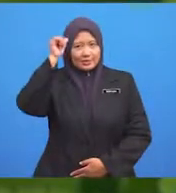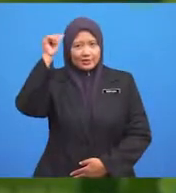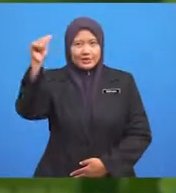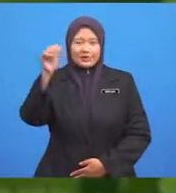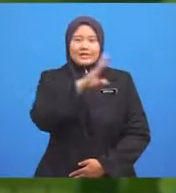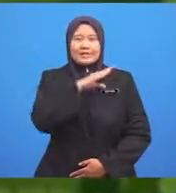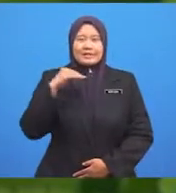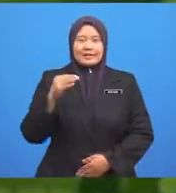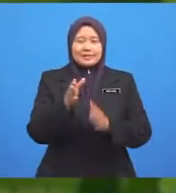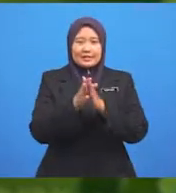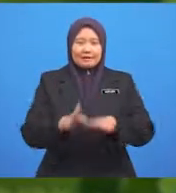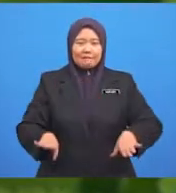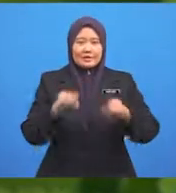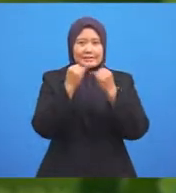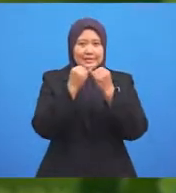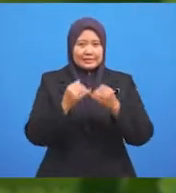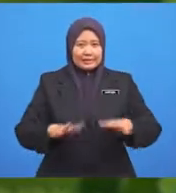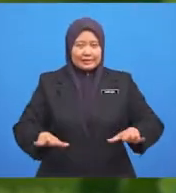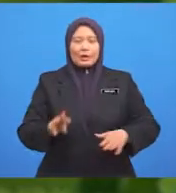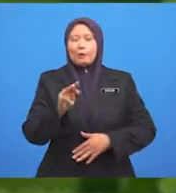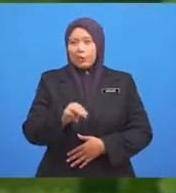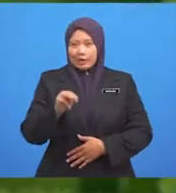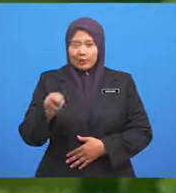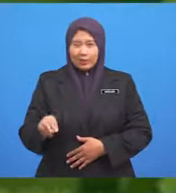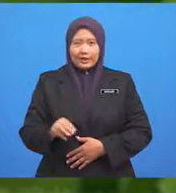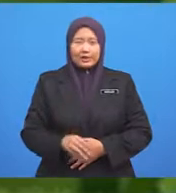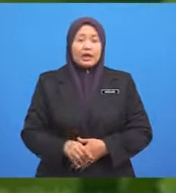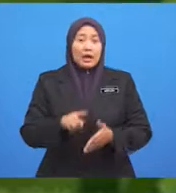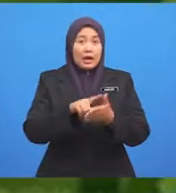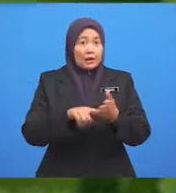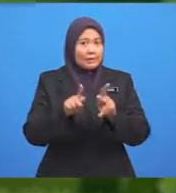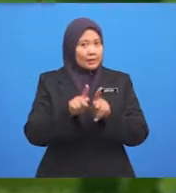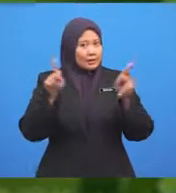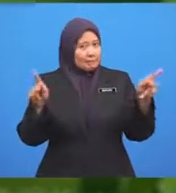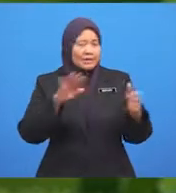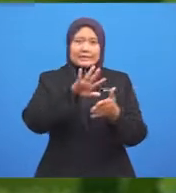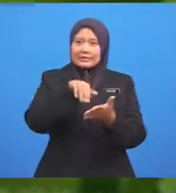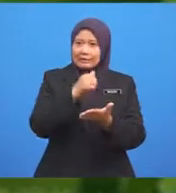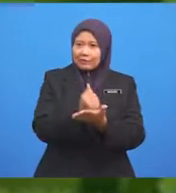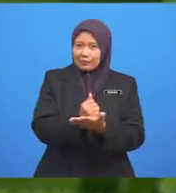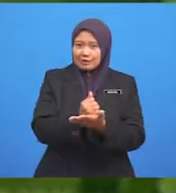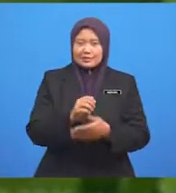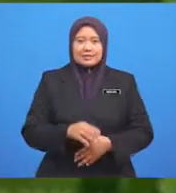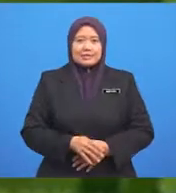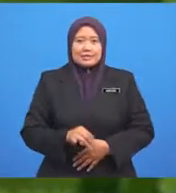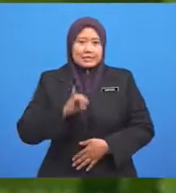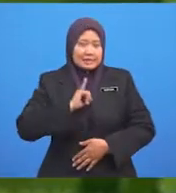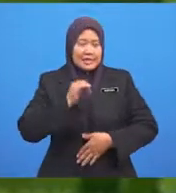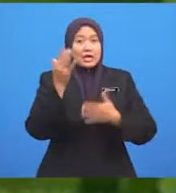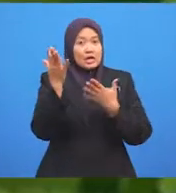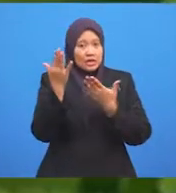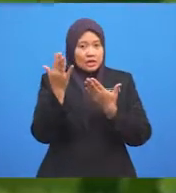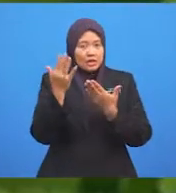Assalamualaikum dan selamat sejahtera murid-murid. Apa khabar semua murid? Cikgu